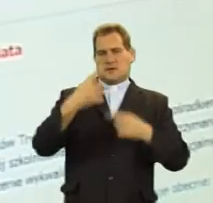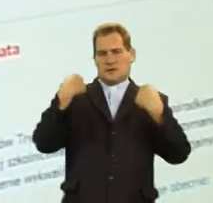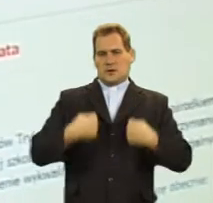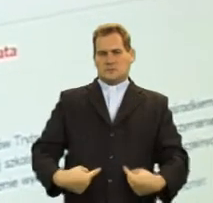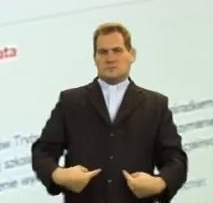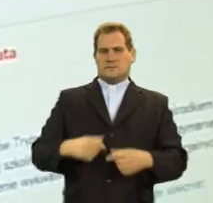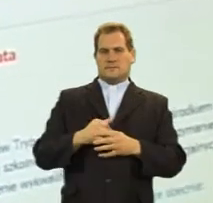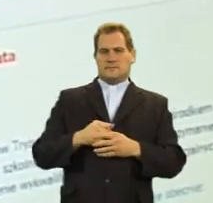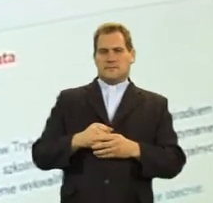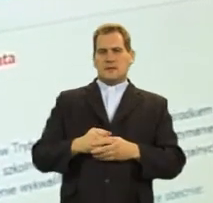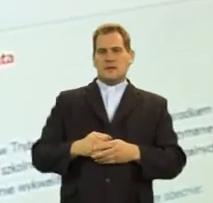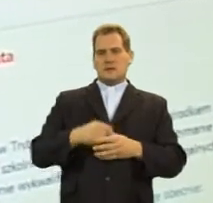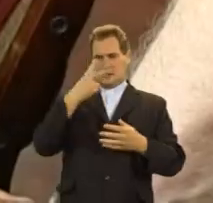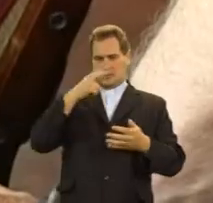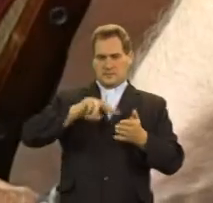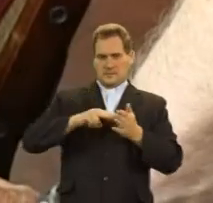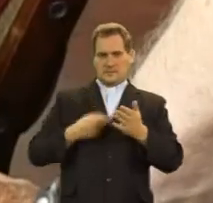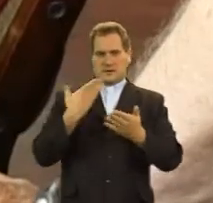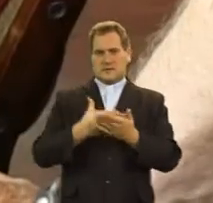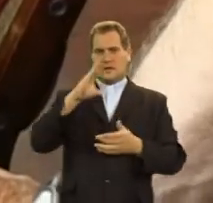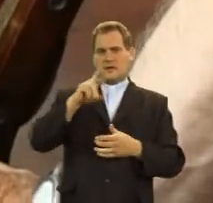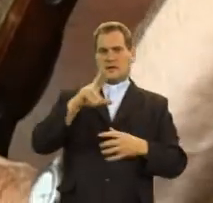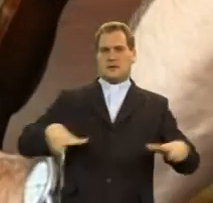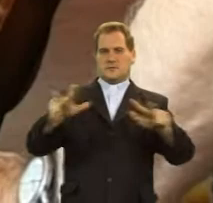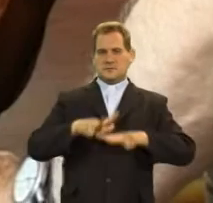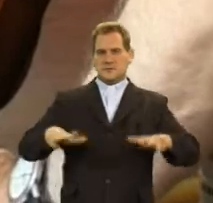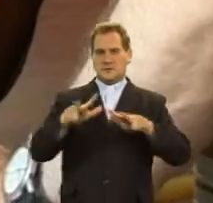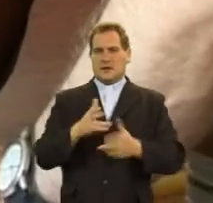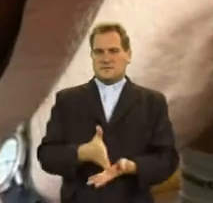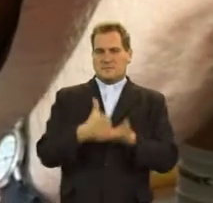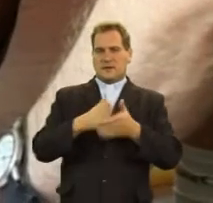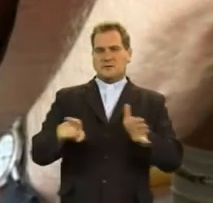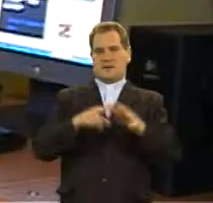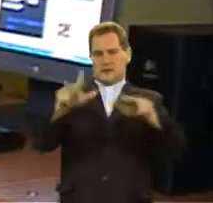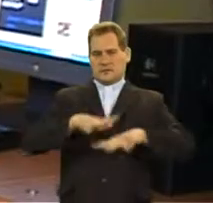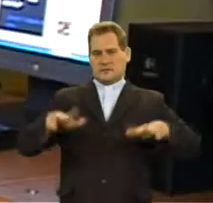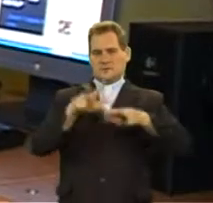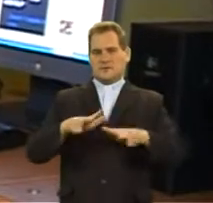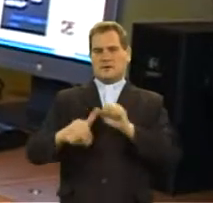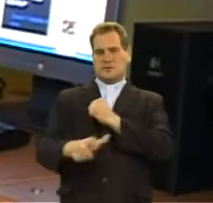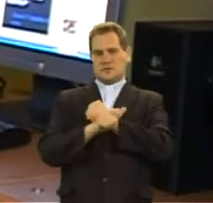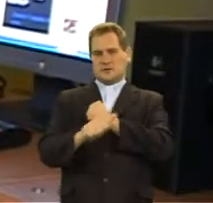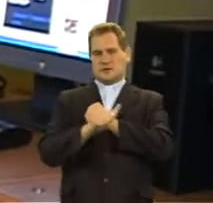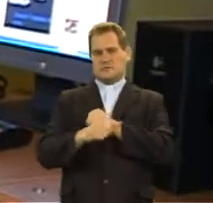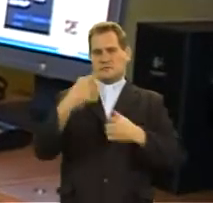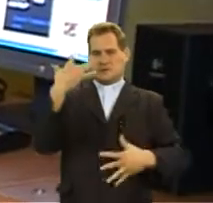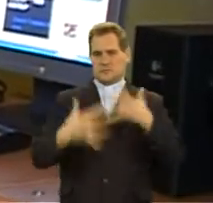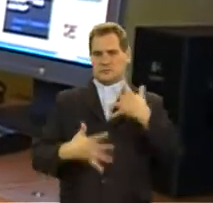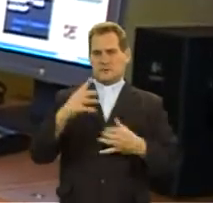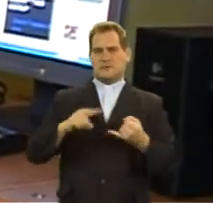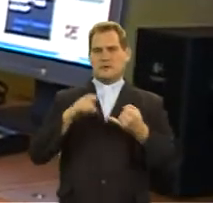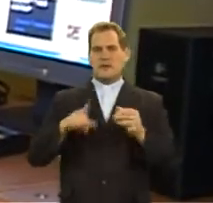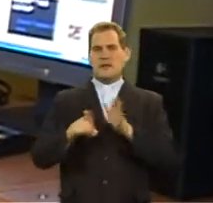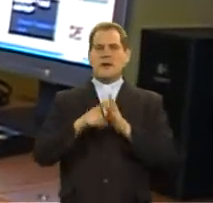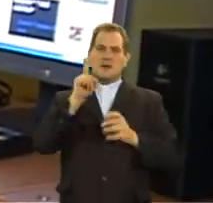Projekt e-Rodzina obejmuje wsparciem rodziny zastępcze, do których trafi 60 komputerów oraz do uczniów piotrkowskich szkół